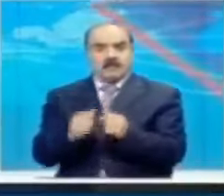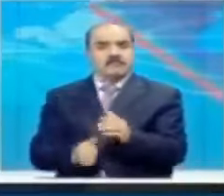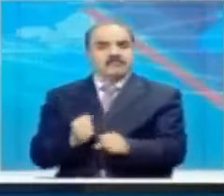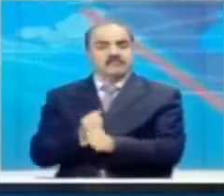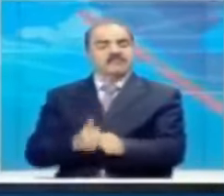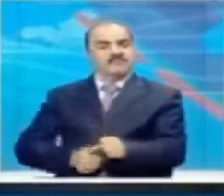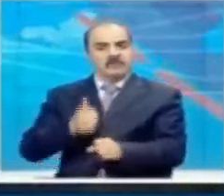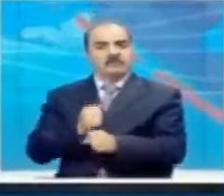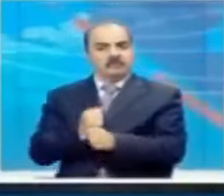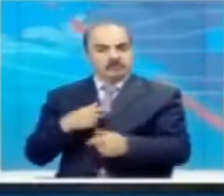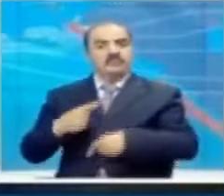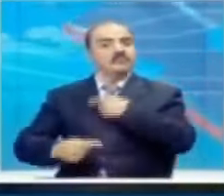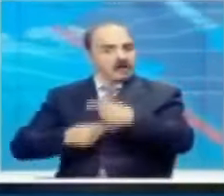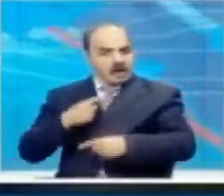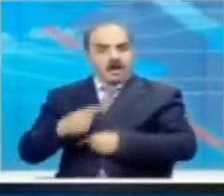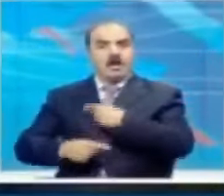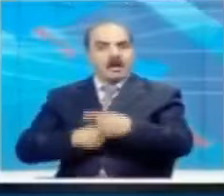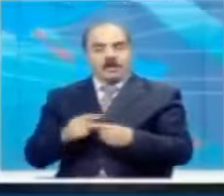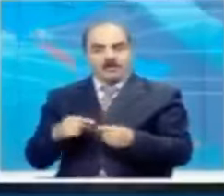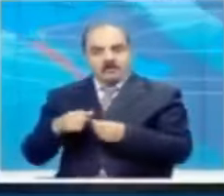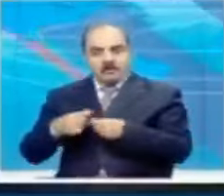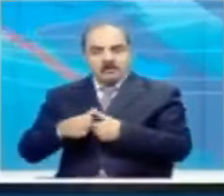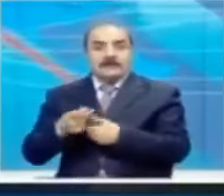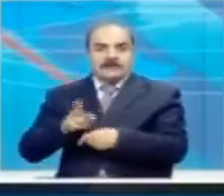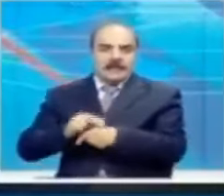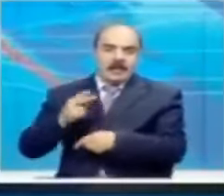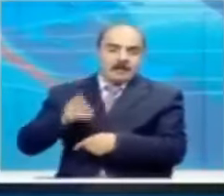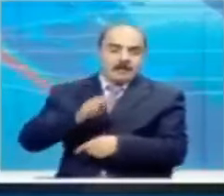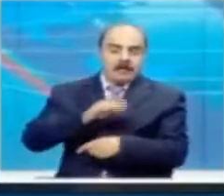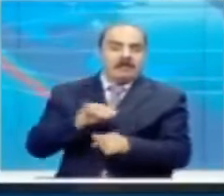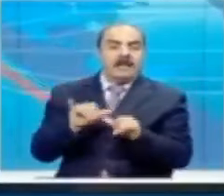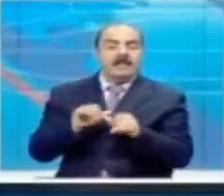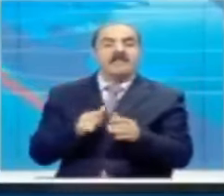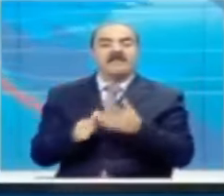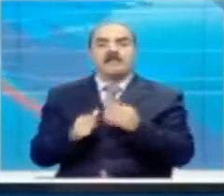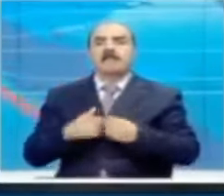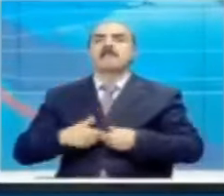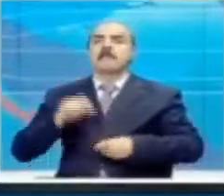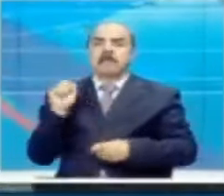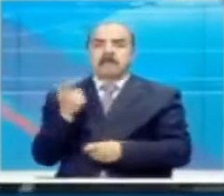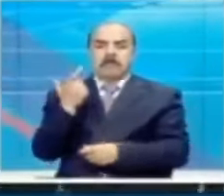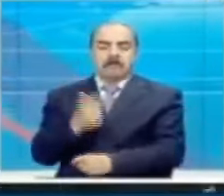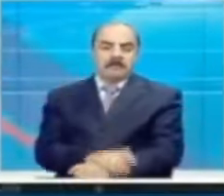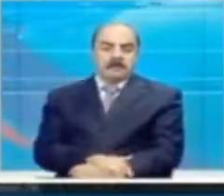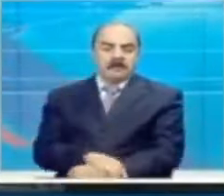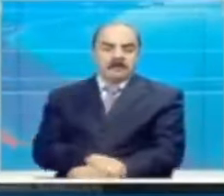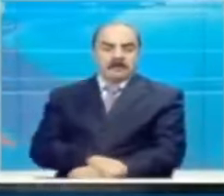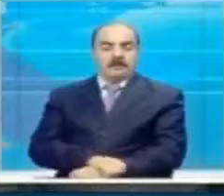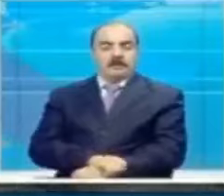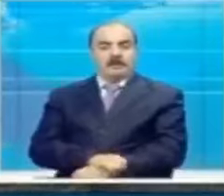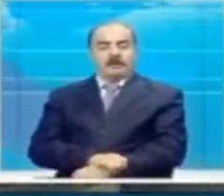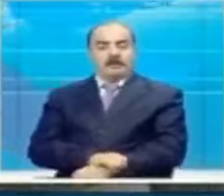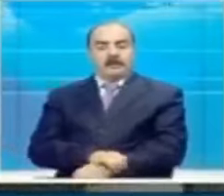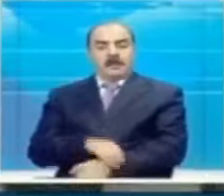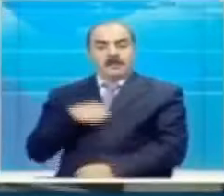هذه الخدمه ومازال بيحصل تتابع في هذه الخدمه اللي خدمه النت الفائق السرعه عقب ذلك قام